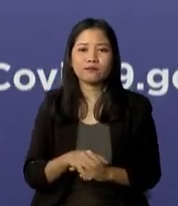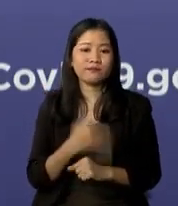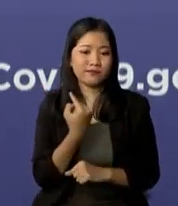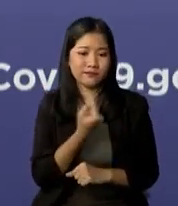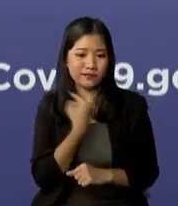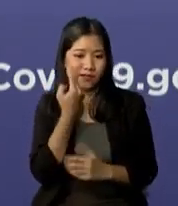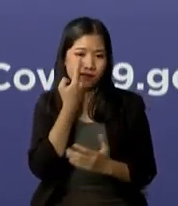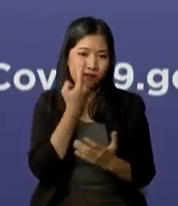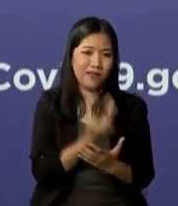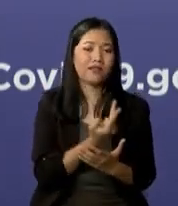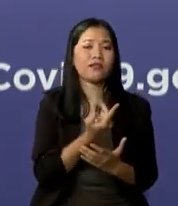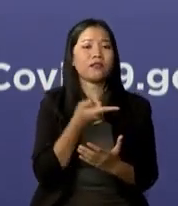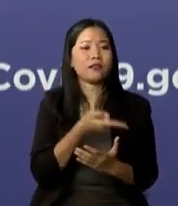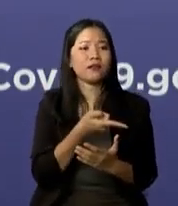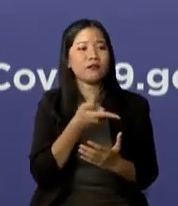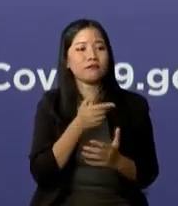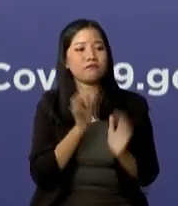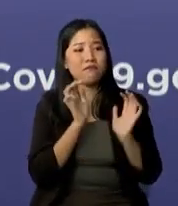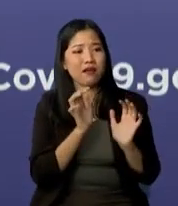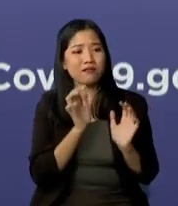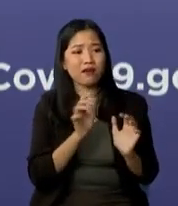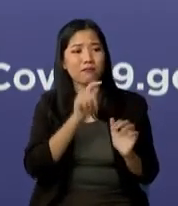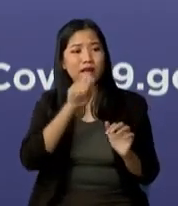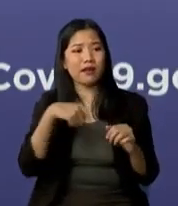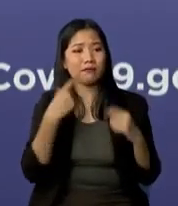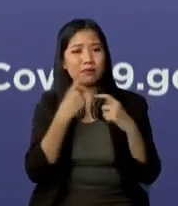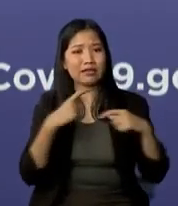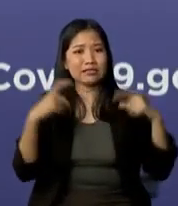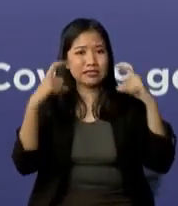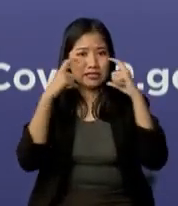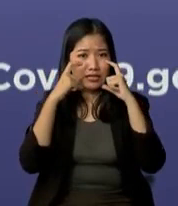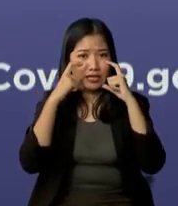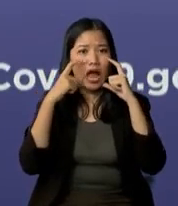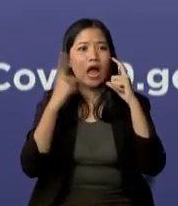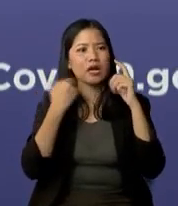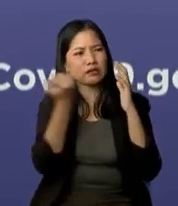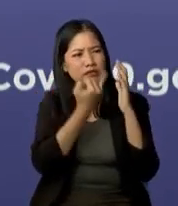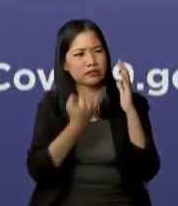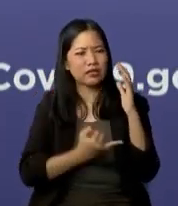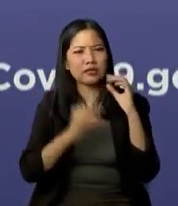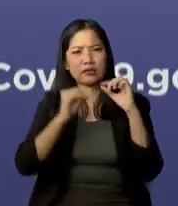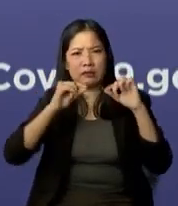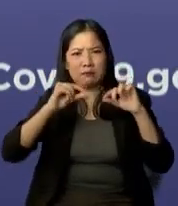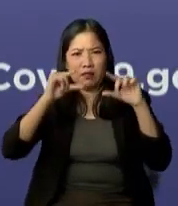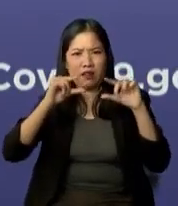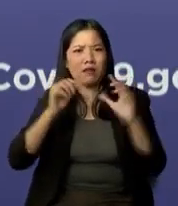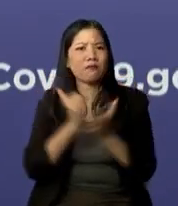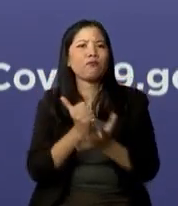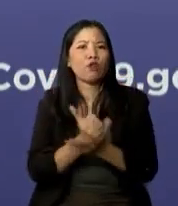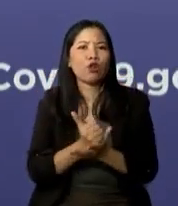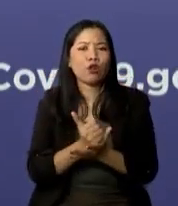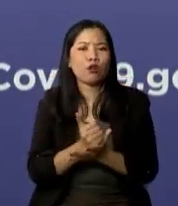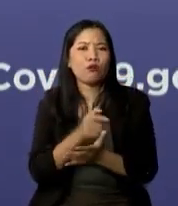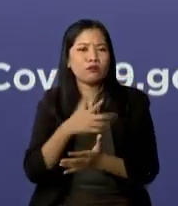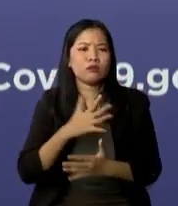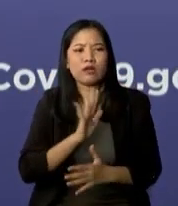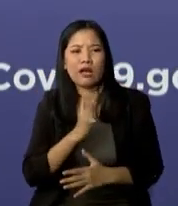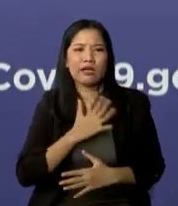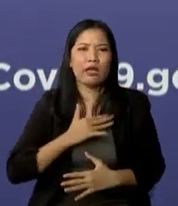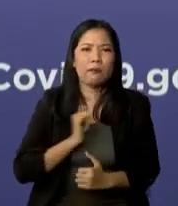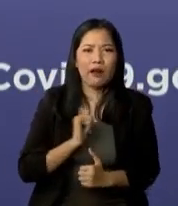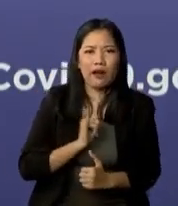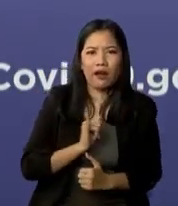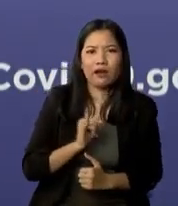melihat banyak sekali yang menggunakan masker kain yang didesain terlalu tebal, sehingga akhirnya tidak nyaman